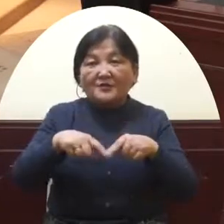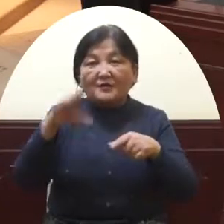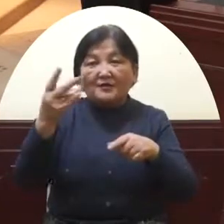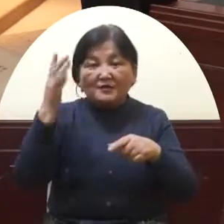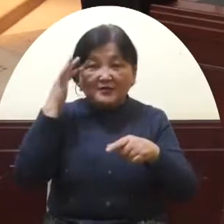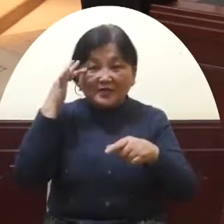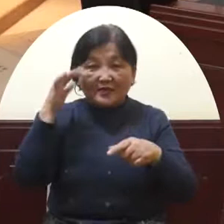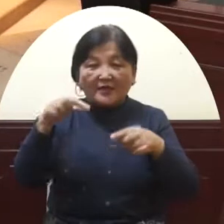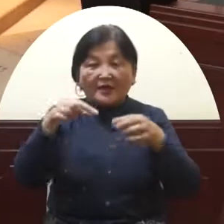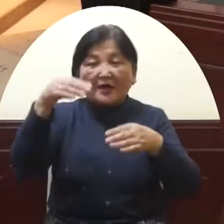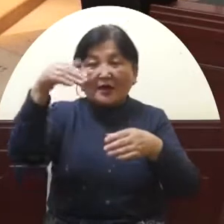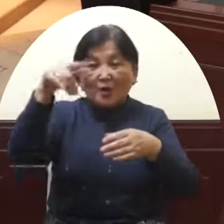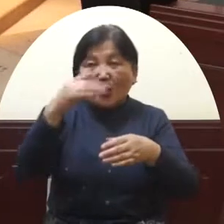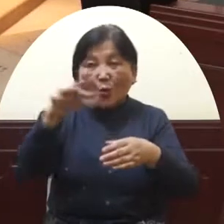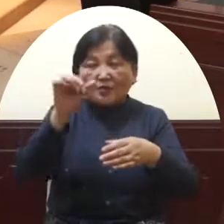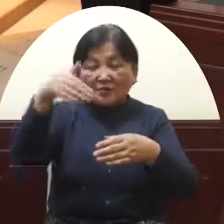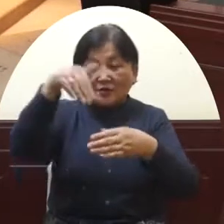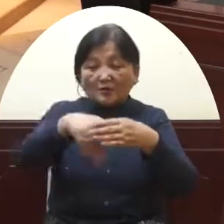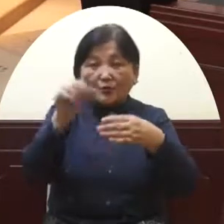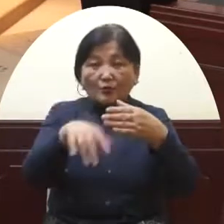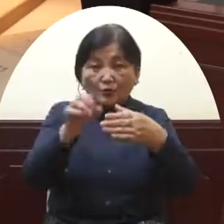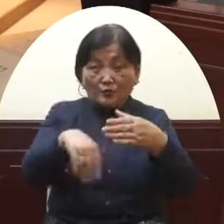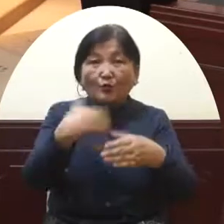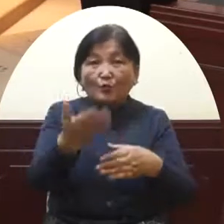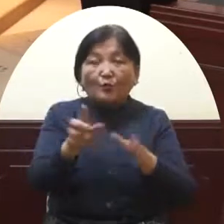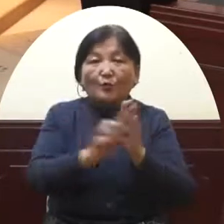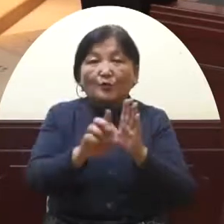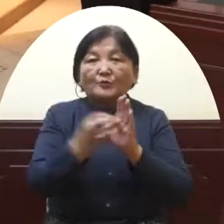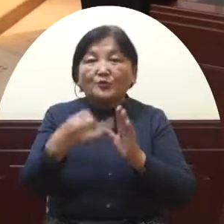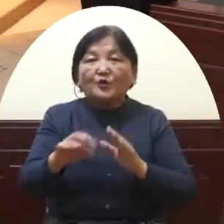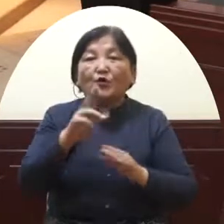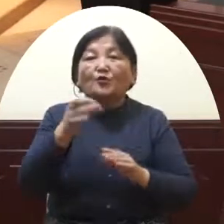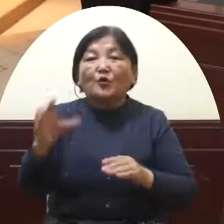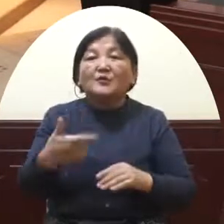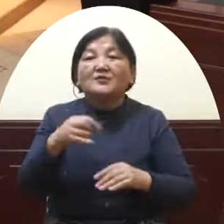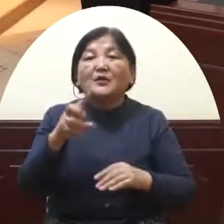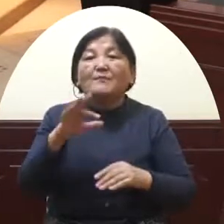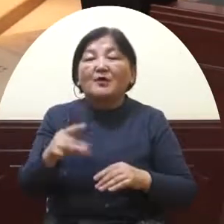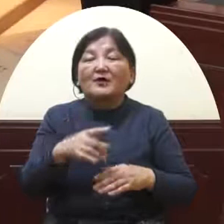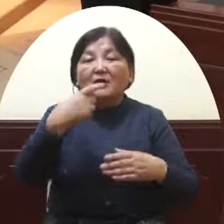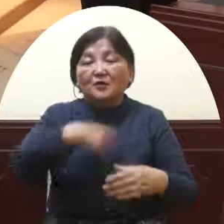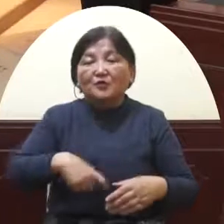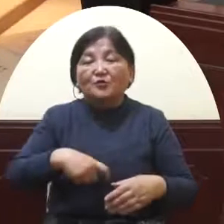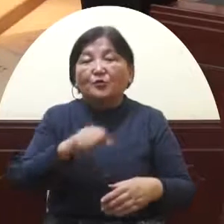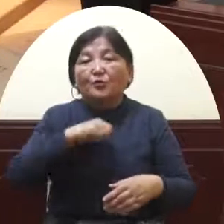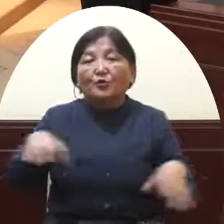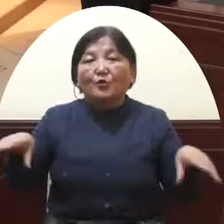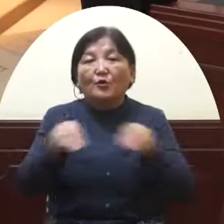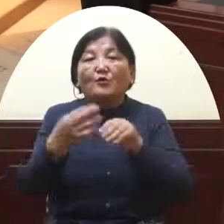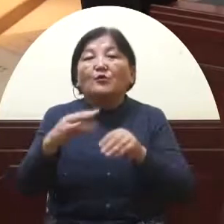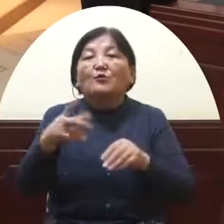баярлалаа. За ингээд гэрэл дэх өөрийнхөө ноцтойч дүгнэлт хийлээ. Тэгээд комиссийн гишүүн гам байх гишүүн бас дүгнэж